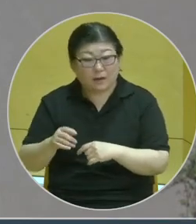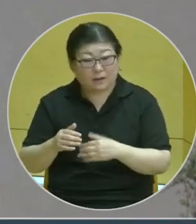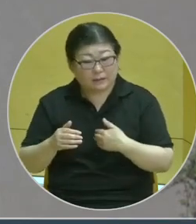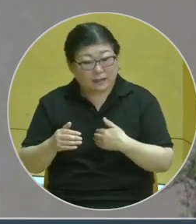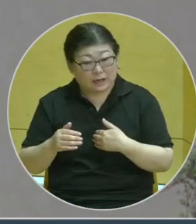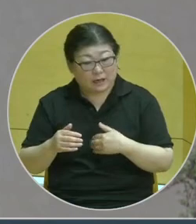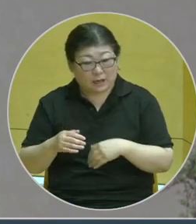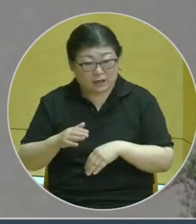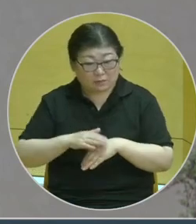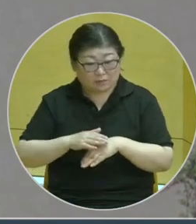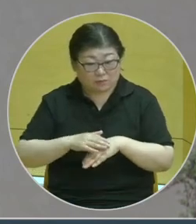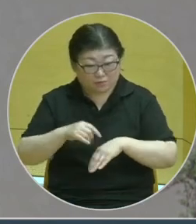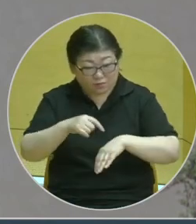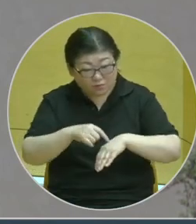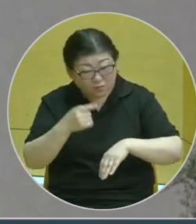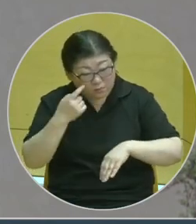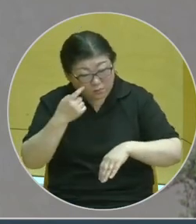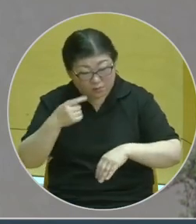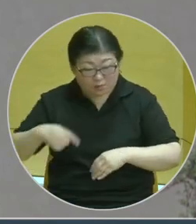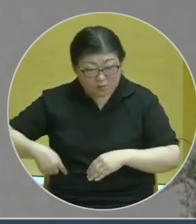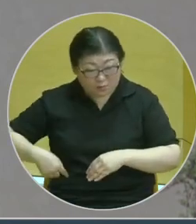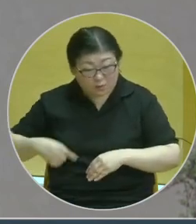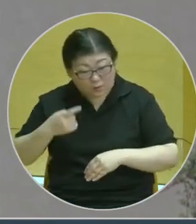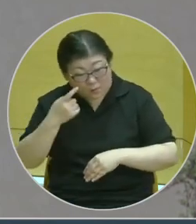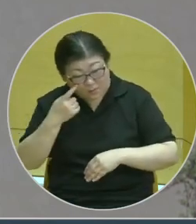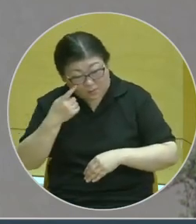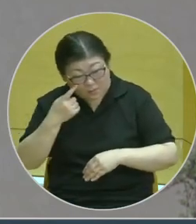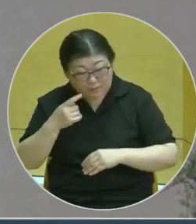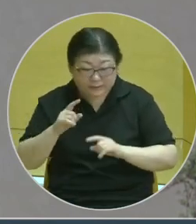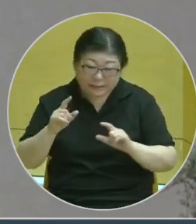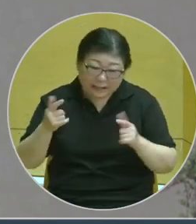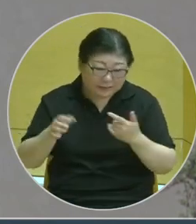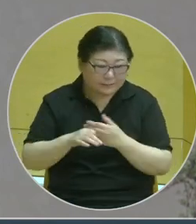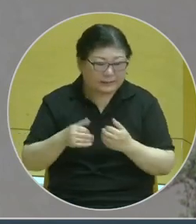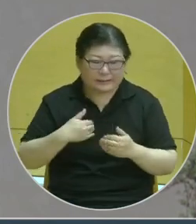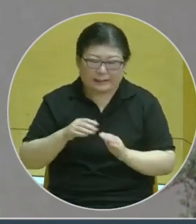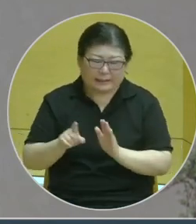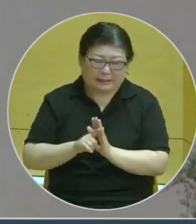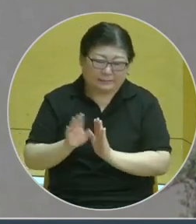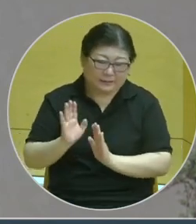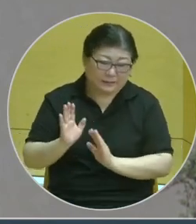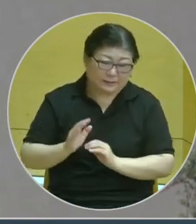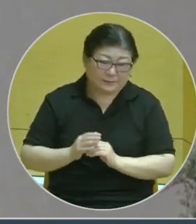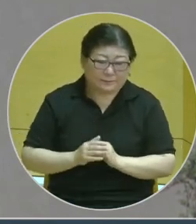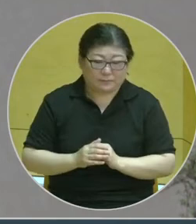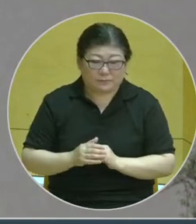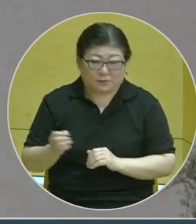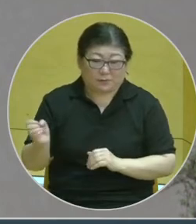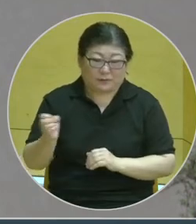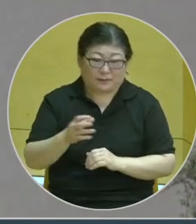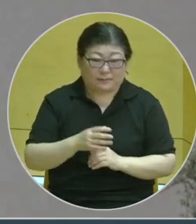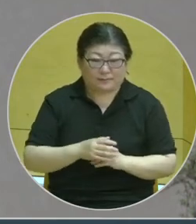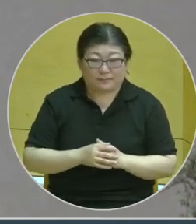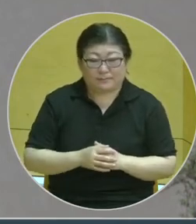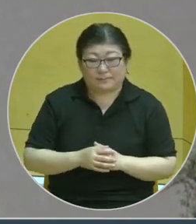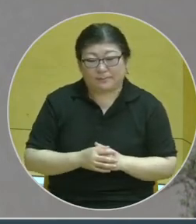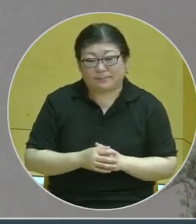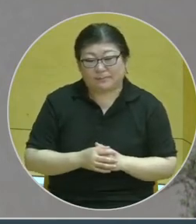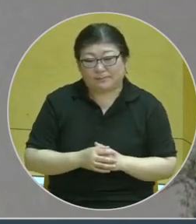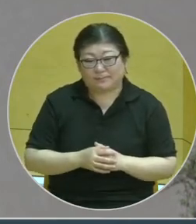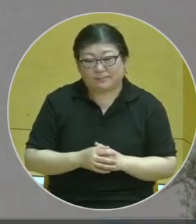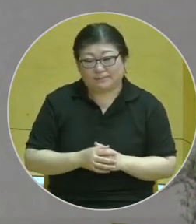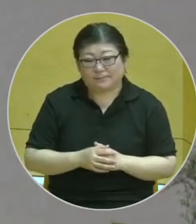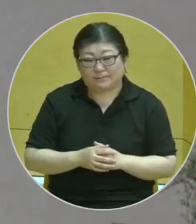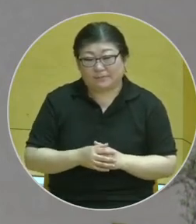그의 손의 못 자국을 넣으며 내 손을 그 옆구리에 넣어 버리죠 넣어 보지 않고는 믿지 아냐 아니 하겠노라 아니라